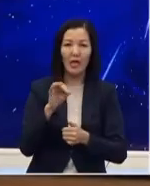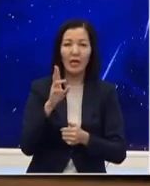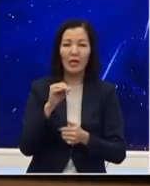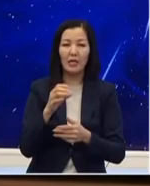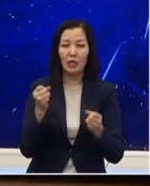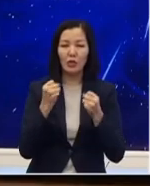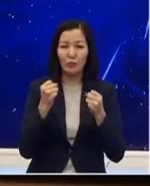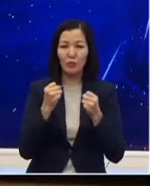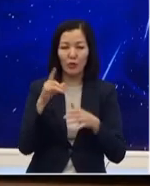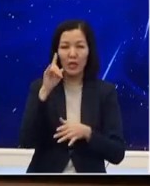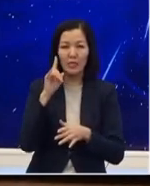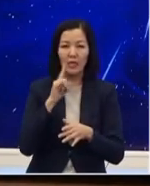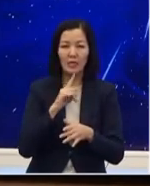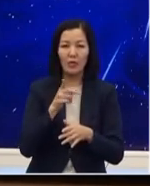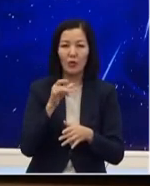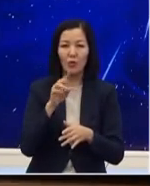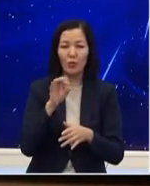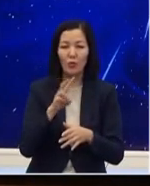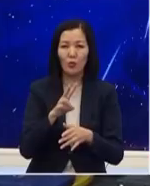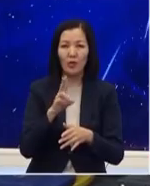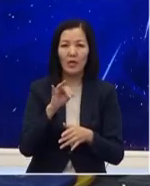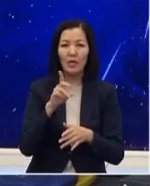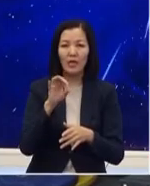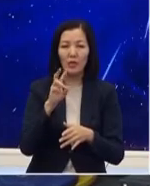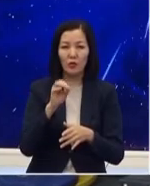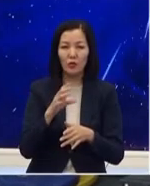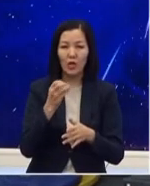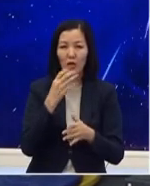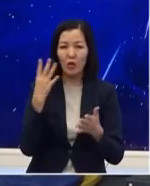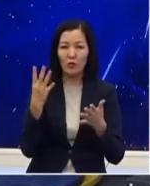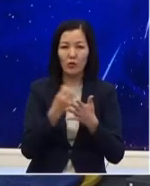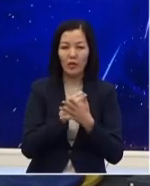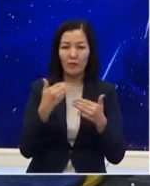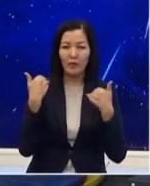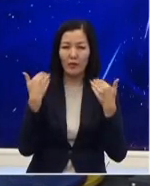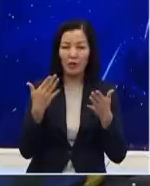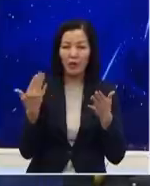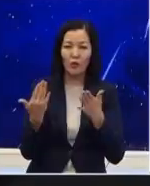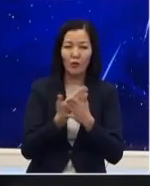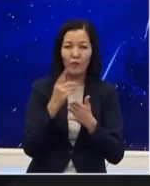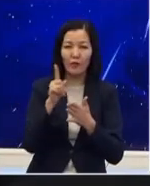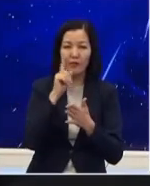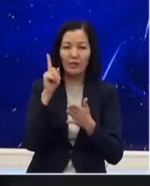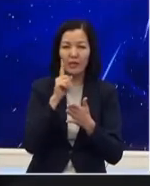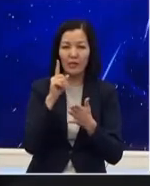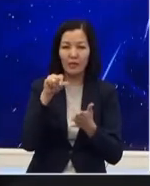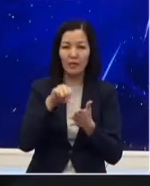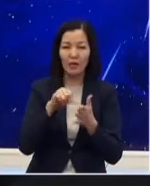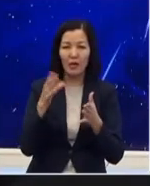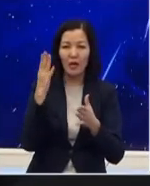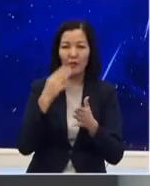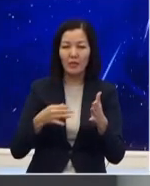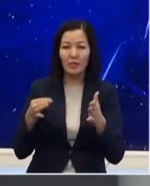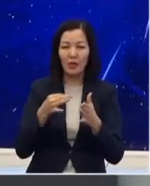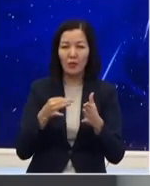Горичевой, чемпионами Казахстана стали Гульнур Ибрай и Игорь Сон. Хорошие показатели демонстрируют и новоиспеченные члены основной сборной Алматинской